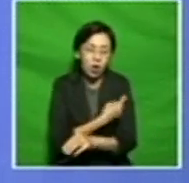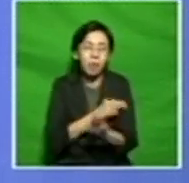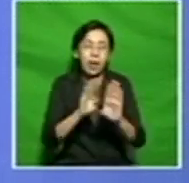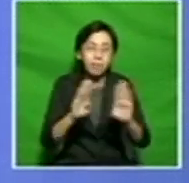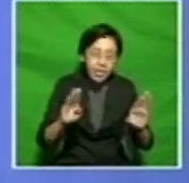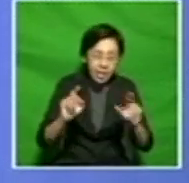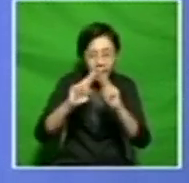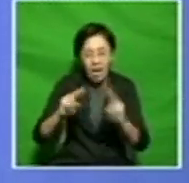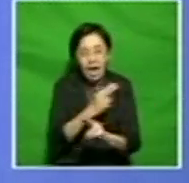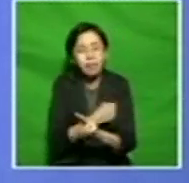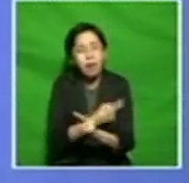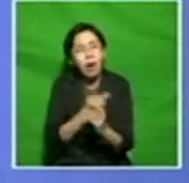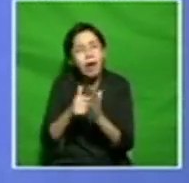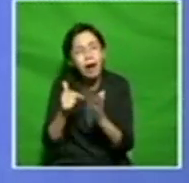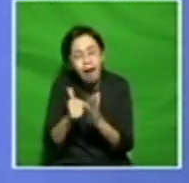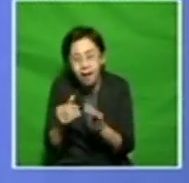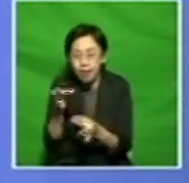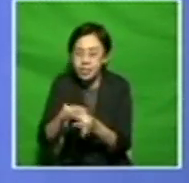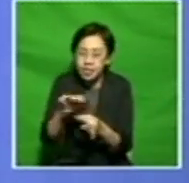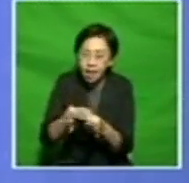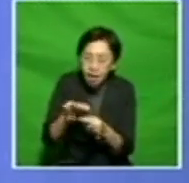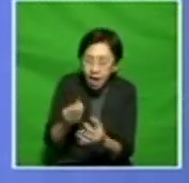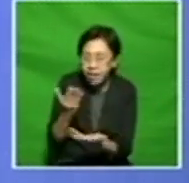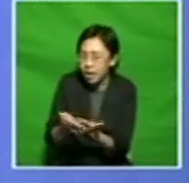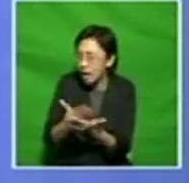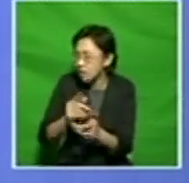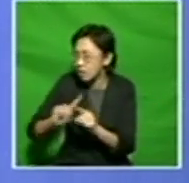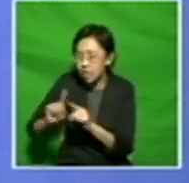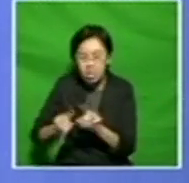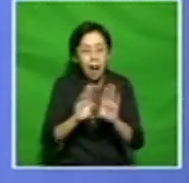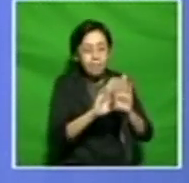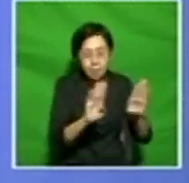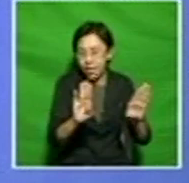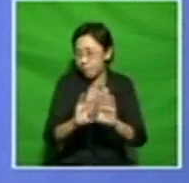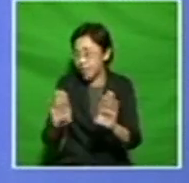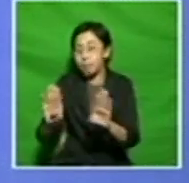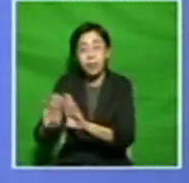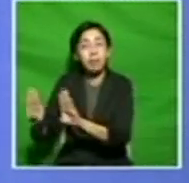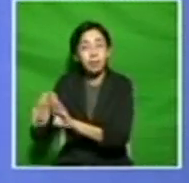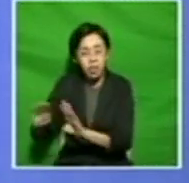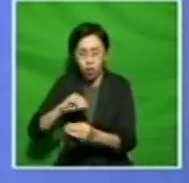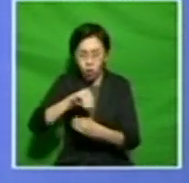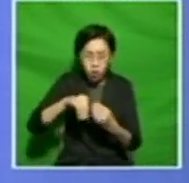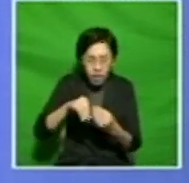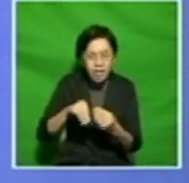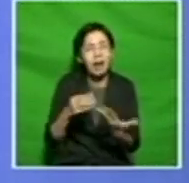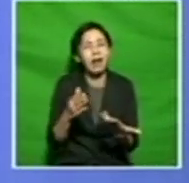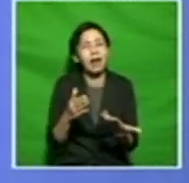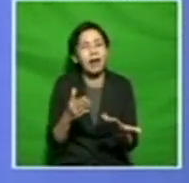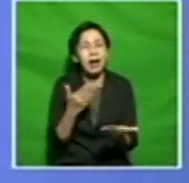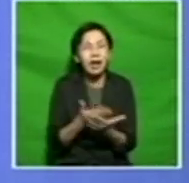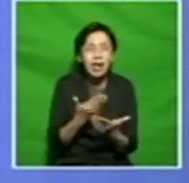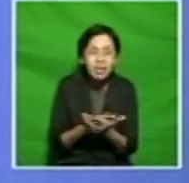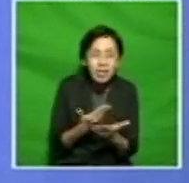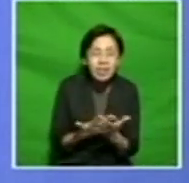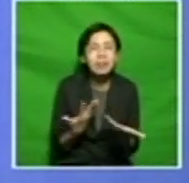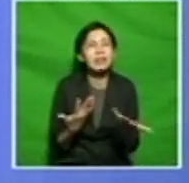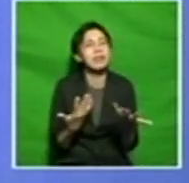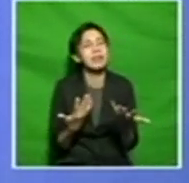ลินิกธนาคารสถาบันการเงินสถานที่ทำธุรกิจธุรกรรมเกี่ยวกับหลักทรั